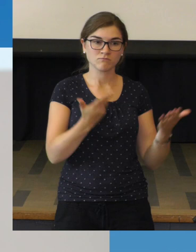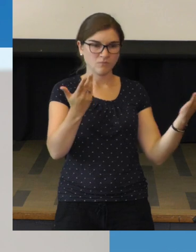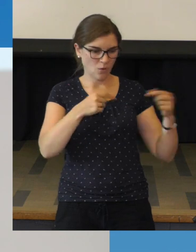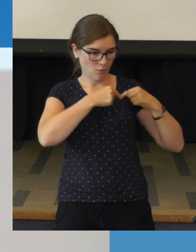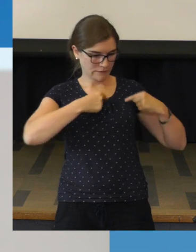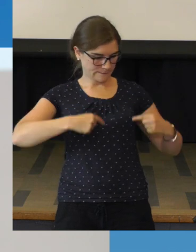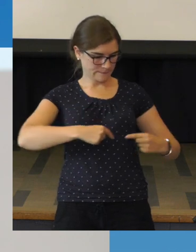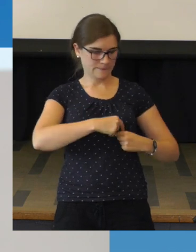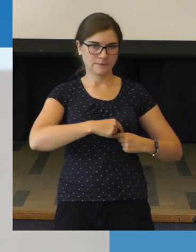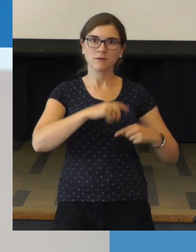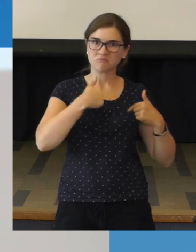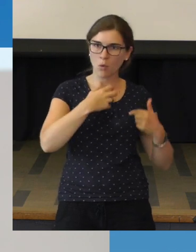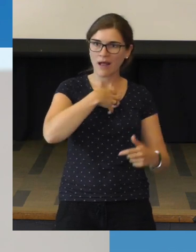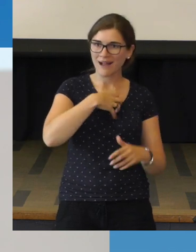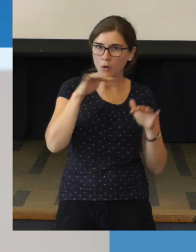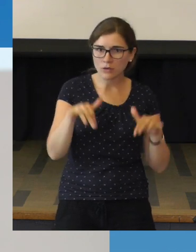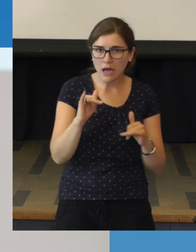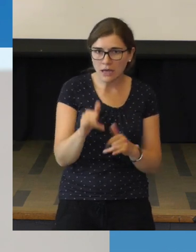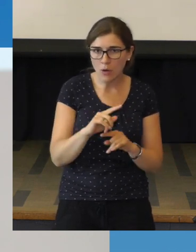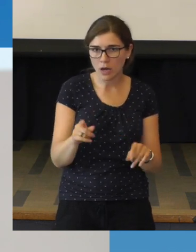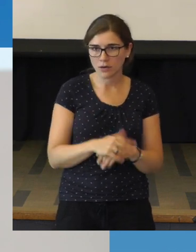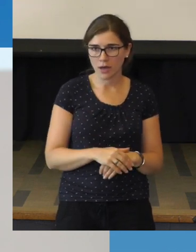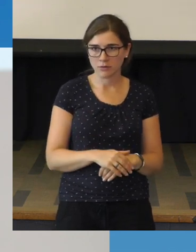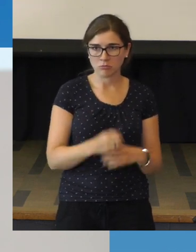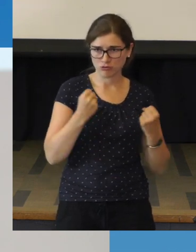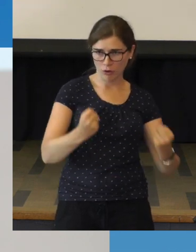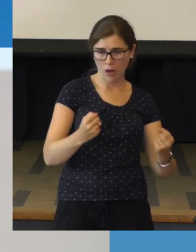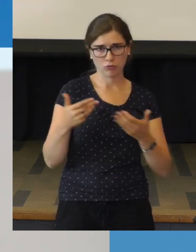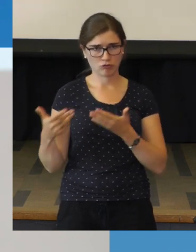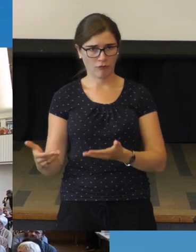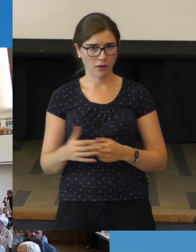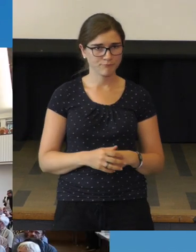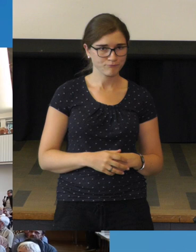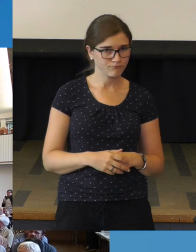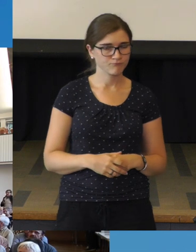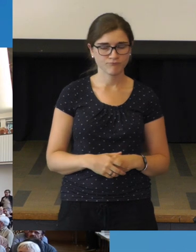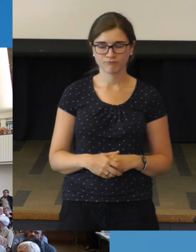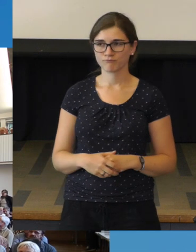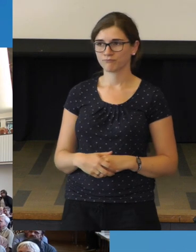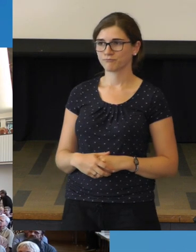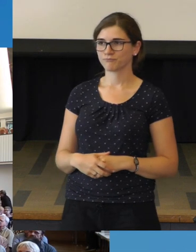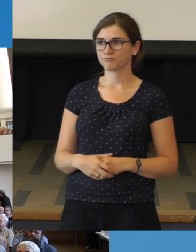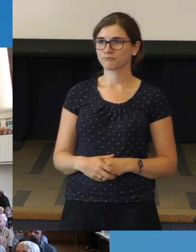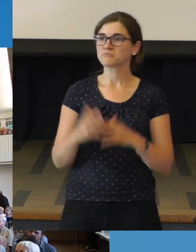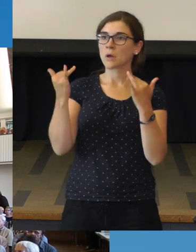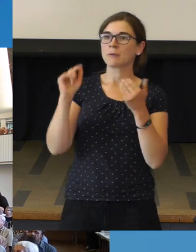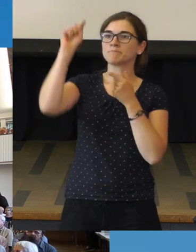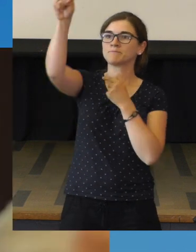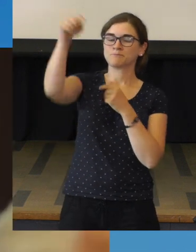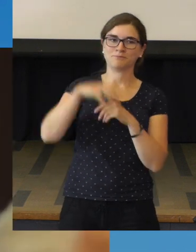koronare Herzerkrankung und wenn ja, wie ausgeprägt ist sie? So, jetzt bin ich ganz hinten